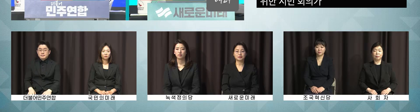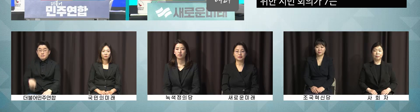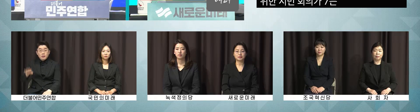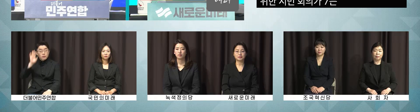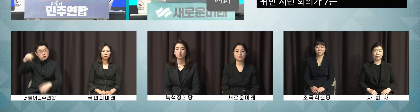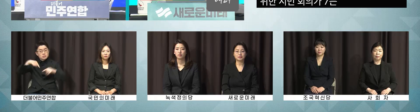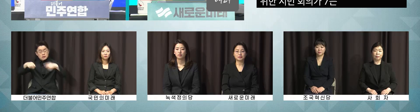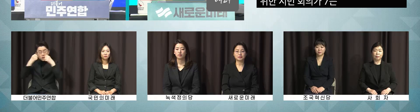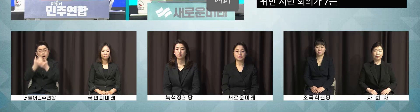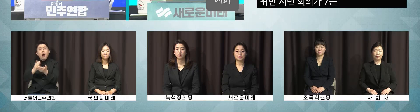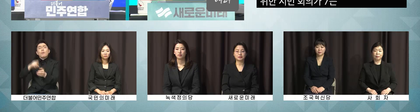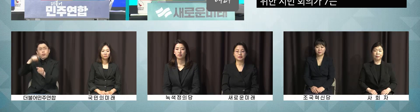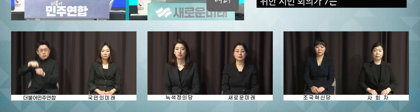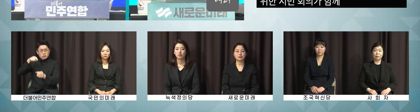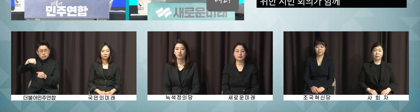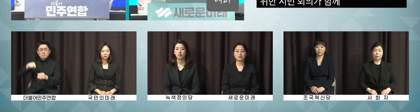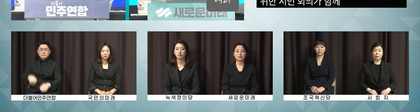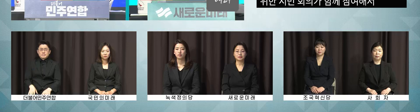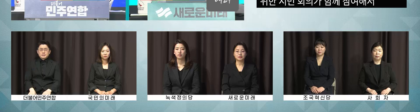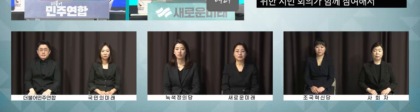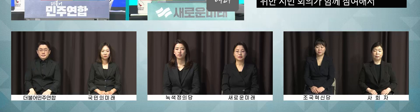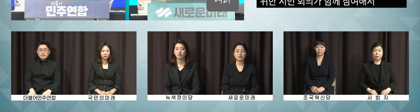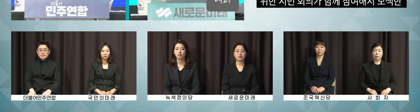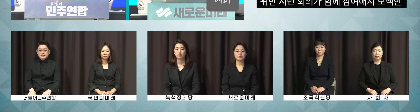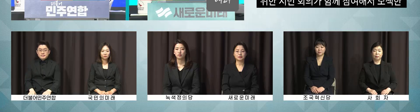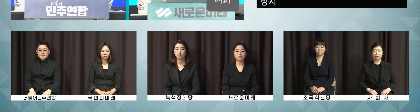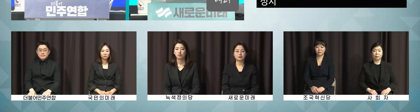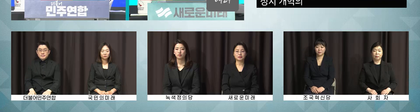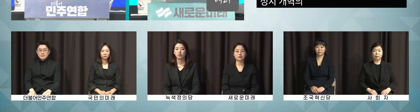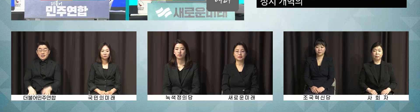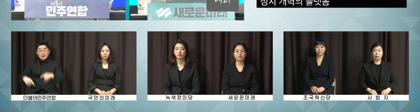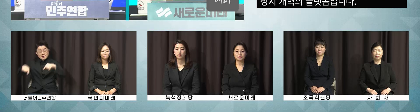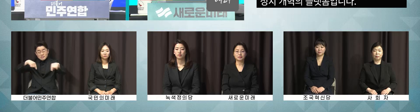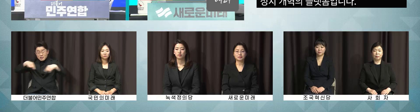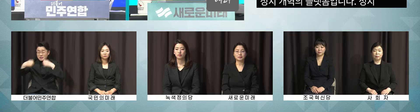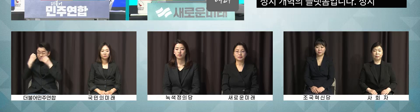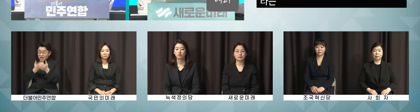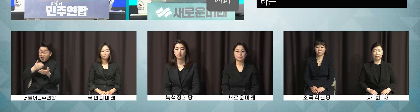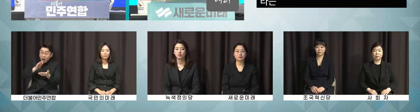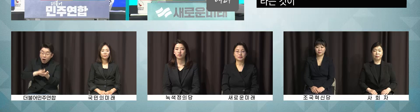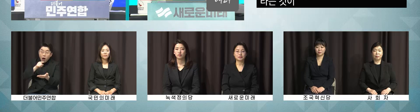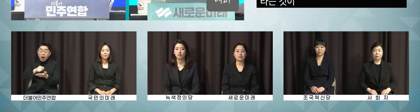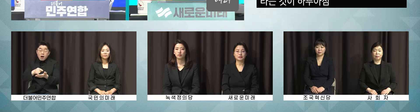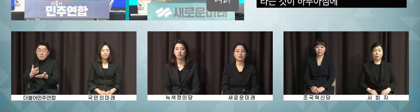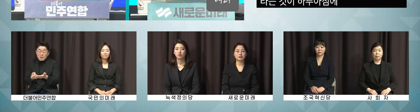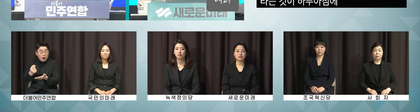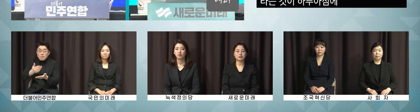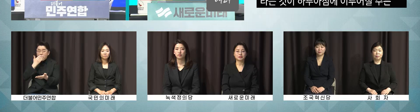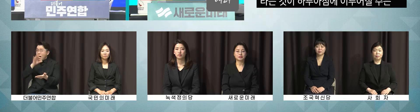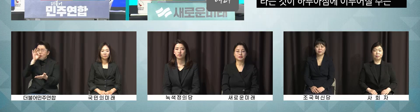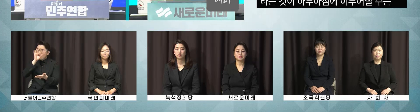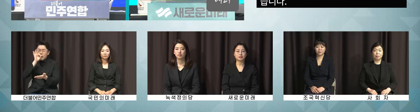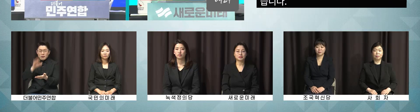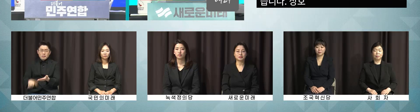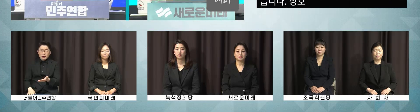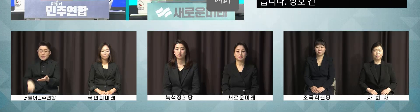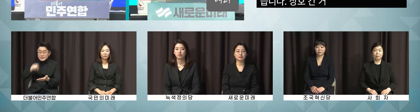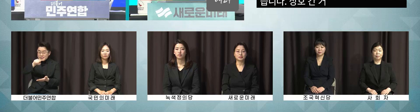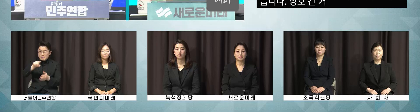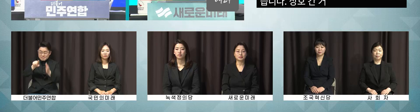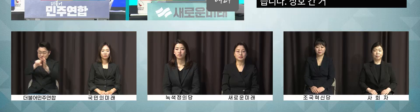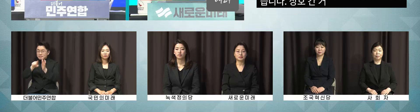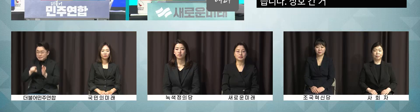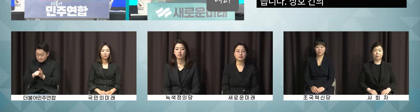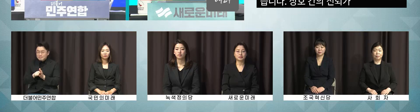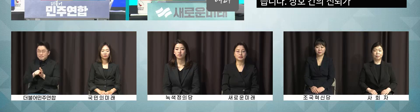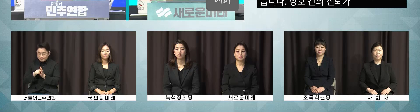정치개혁의 플랫폼입니다. 정치개혁이라고 하는 것이 하루아침에 이루어질 수는 없습니다. 상호 간에 신뢰가 생길 때 한 걸음씩 더 나아갈